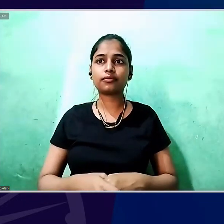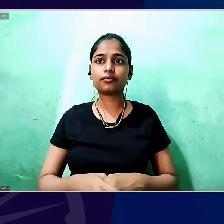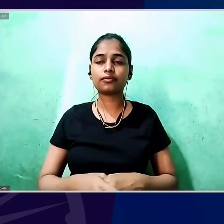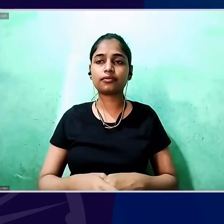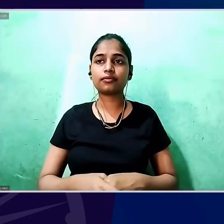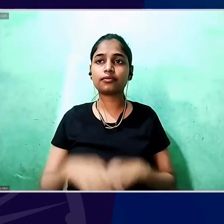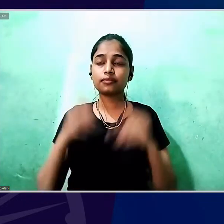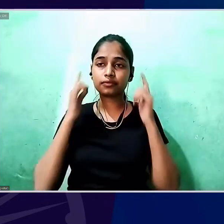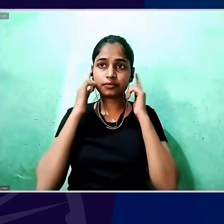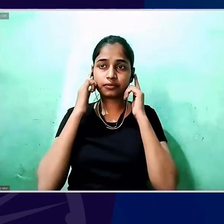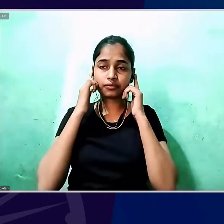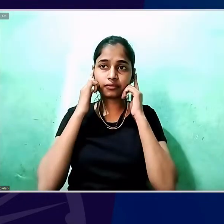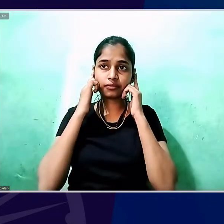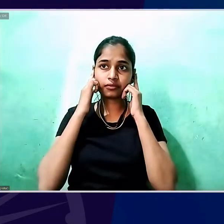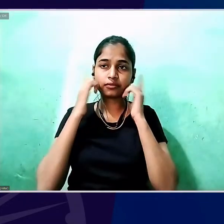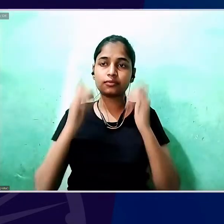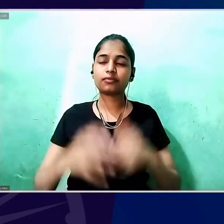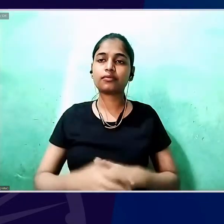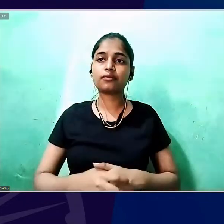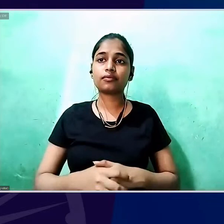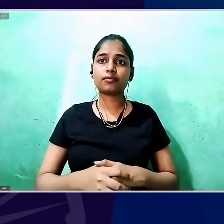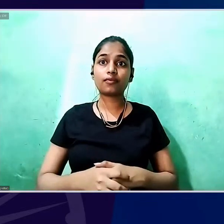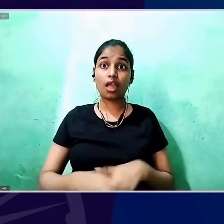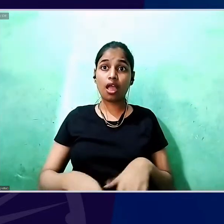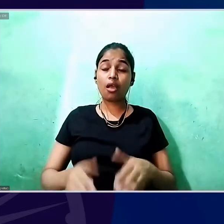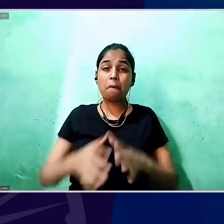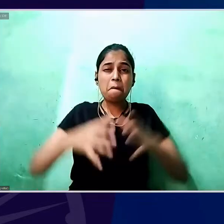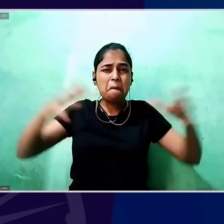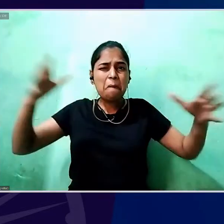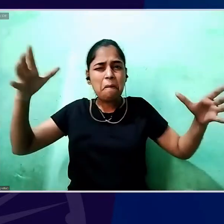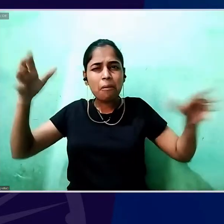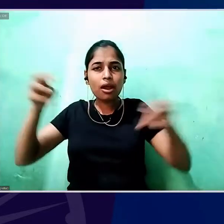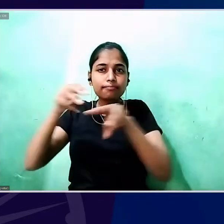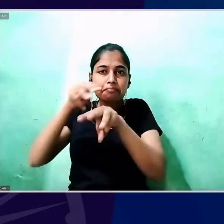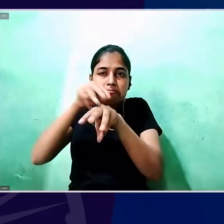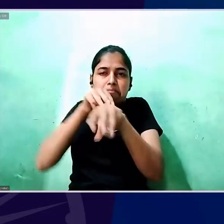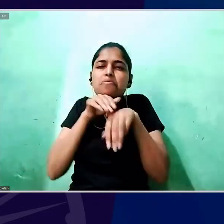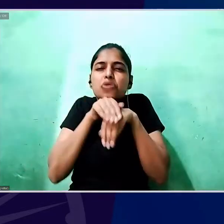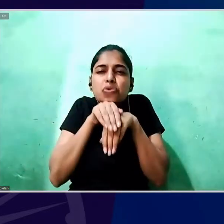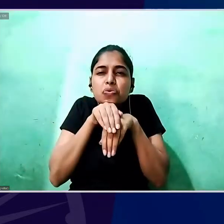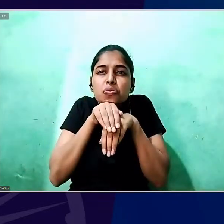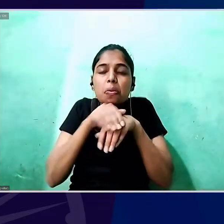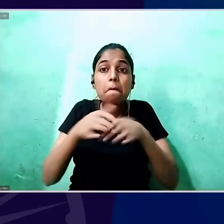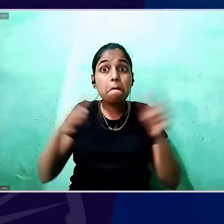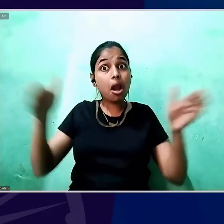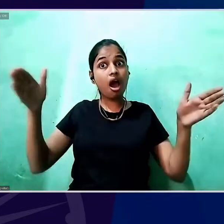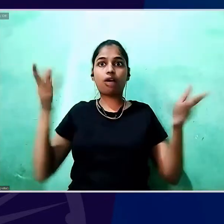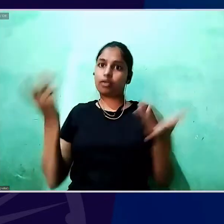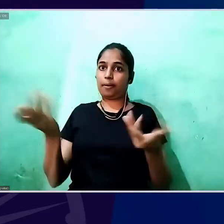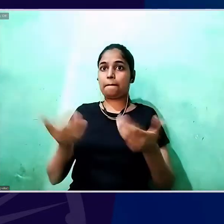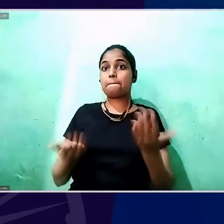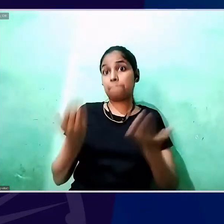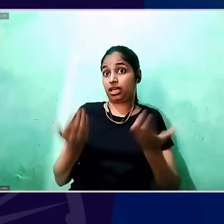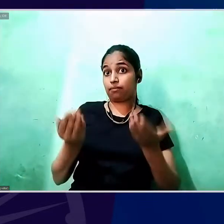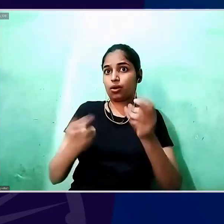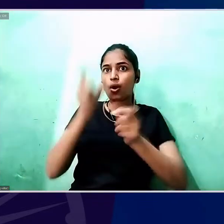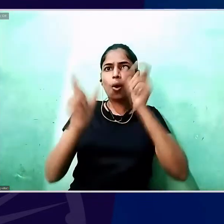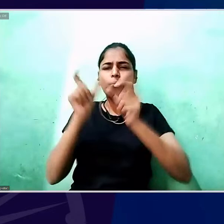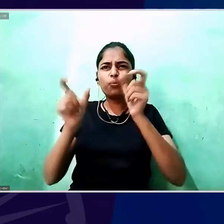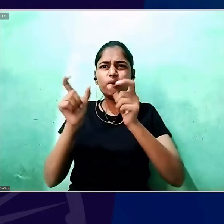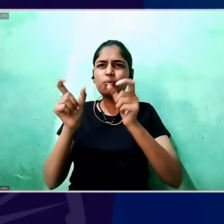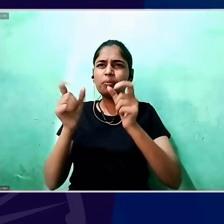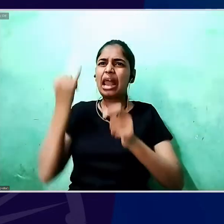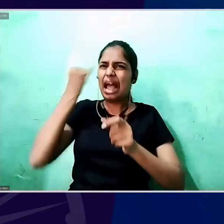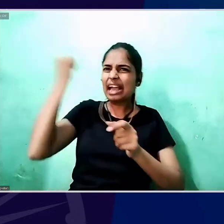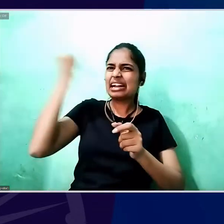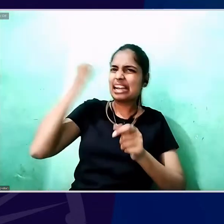है और एक बड़ा स्क्विरल. बिल्कुल जी. तो ऐसे में कोई भी सही गैस नहीं कर पा रहा था कि व्हाट